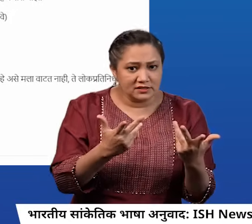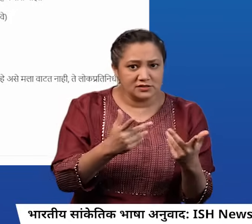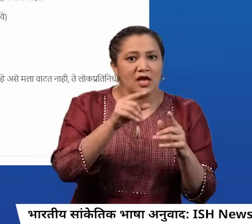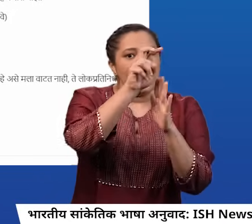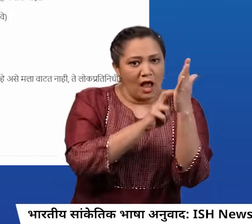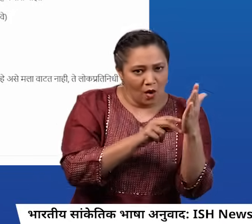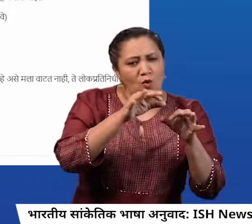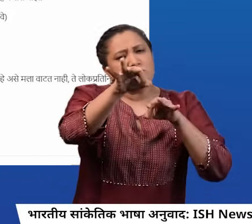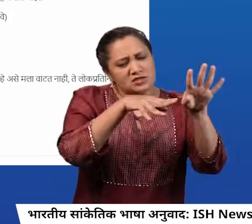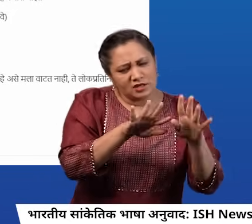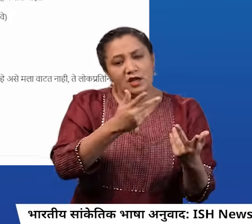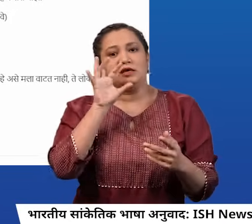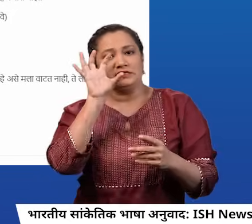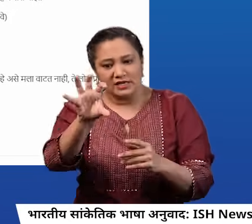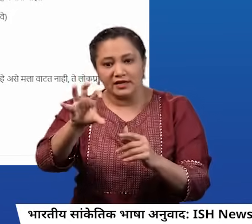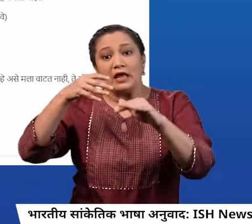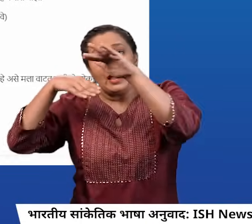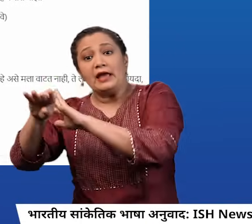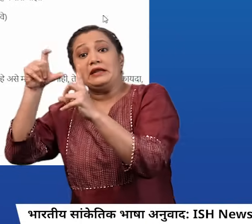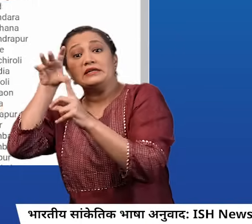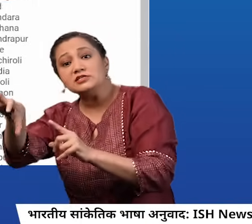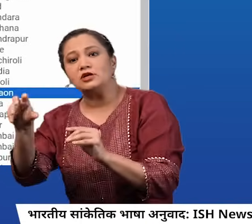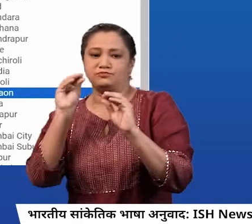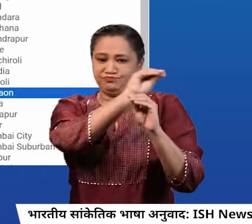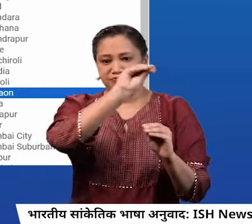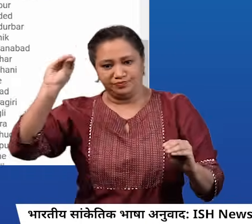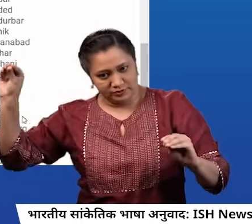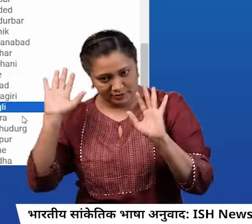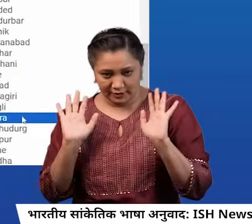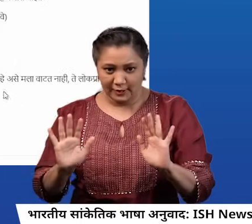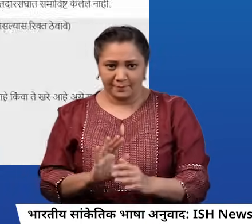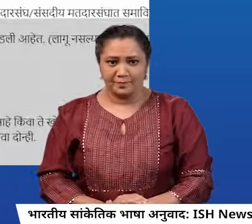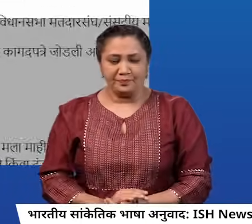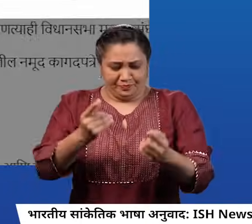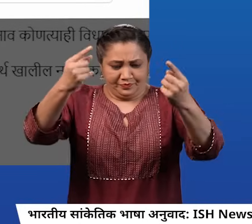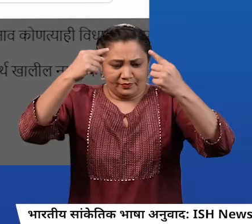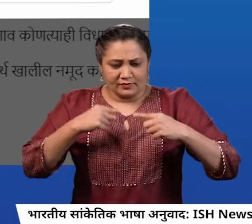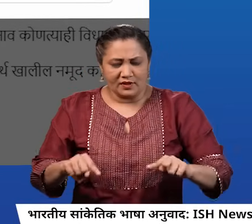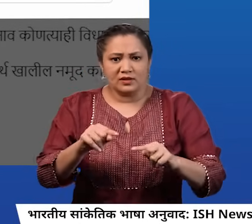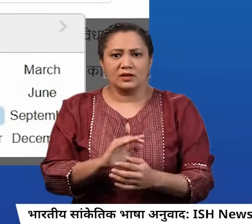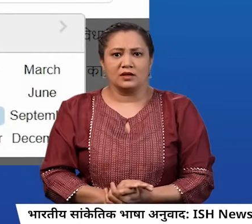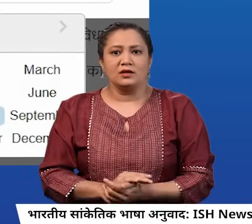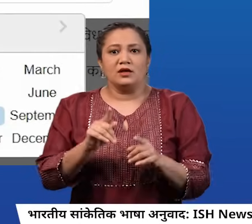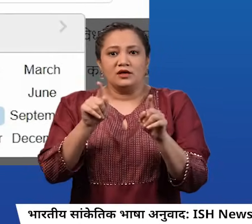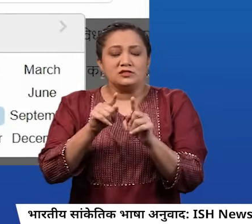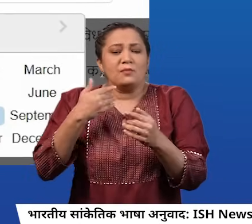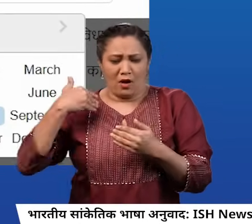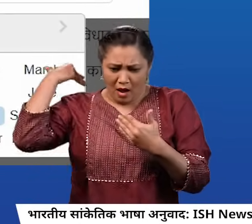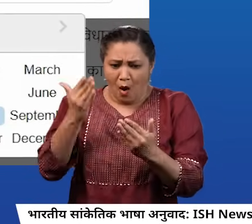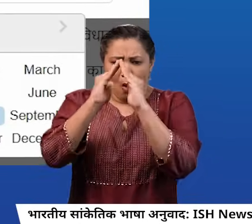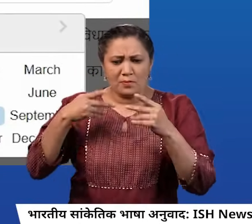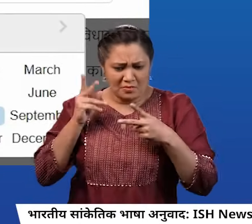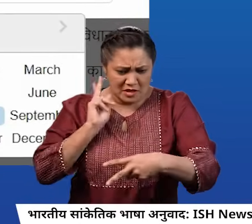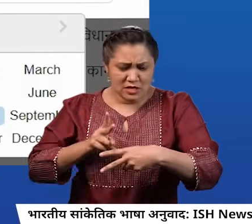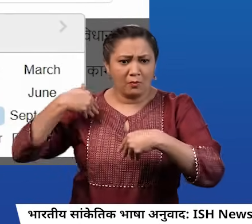संबंधीचा गाव किमा शहर राज्य आणी जिल्हा हा तप्प्षिल त्यात्या राकानयान मधे भरायचे आणी मग पुढीचा राकानयाथ आपन दिलिलेया पत्त्यावर कधी